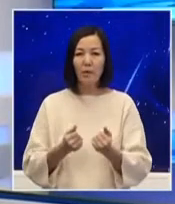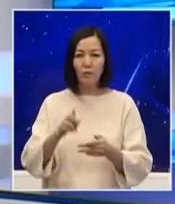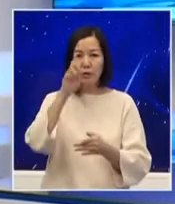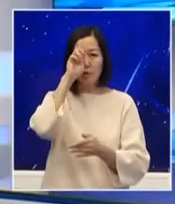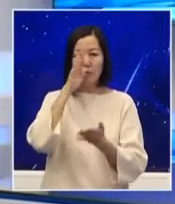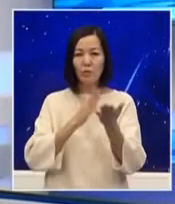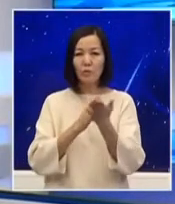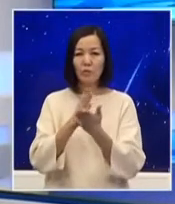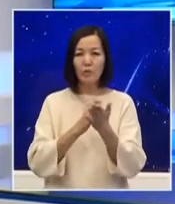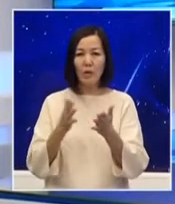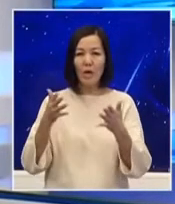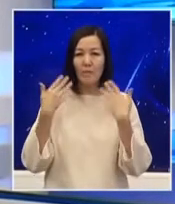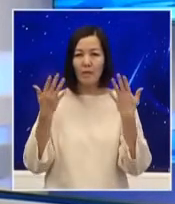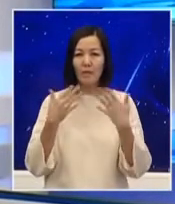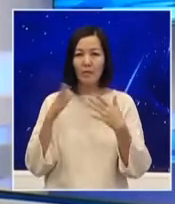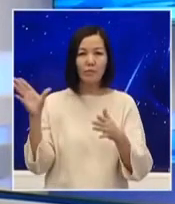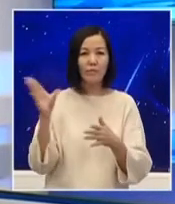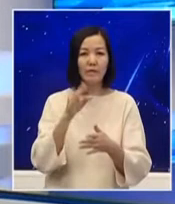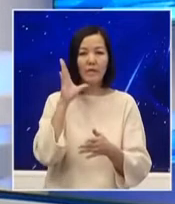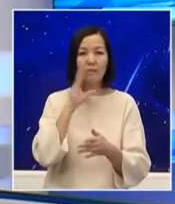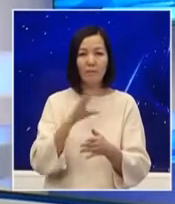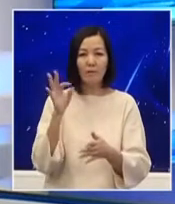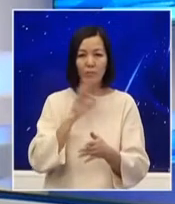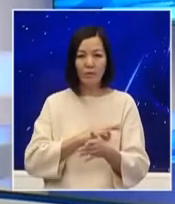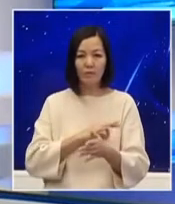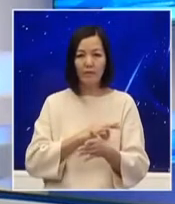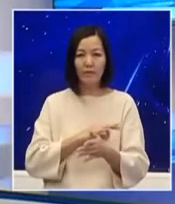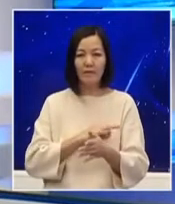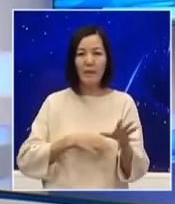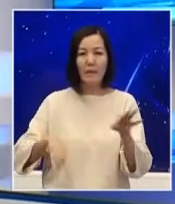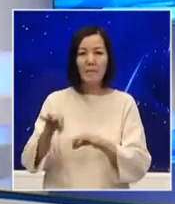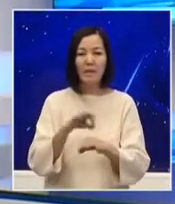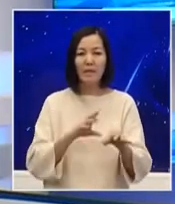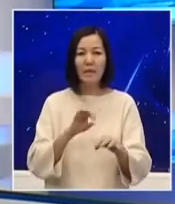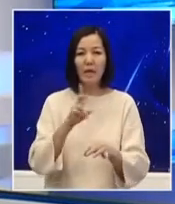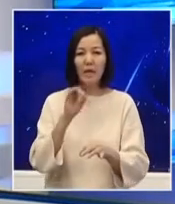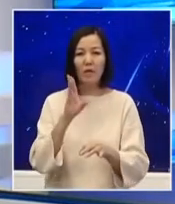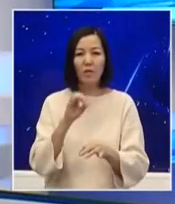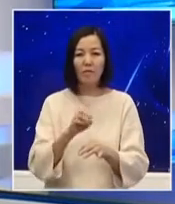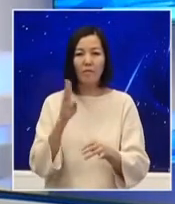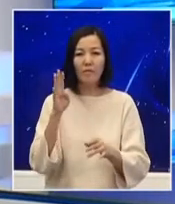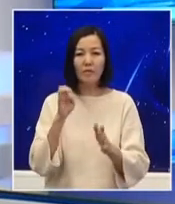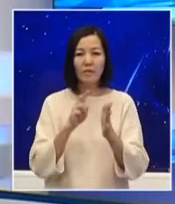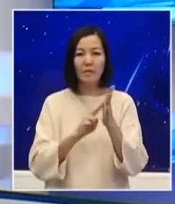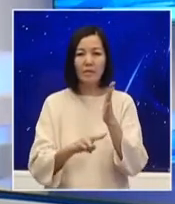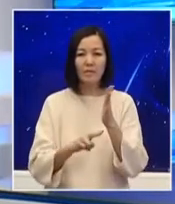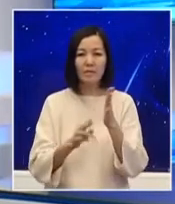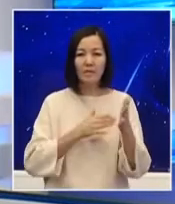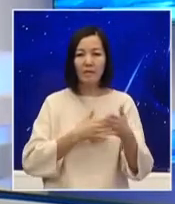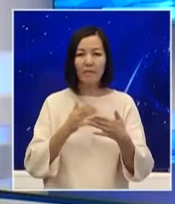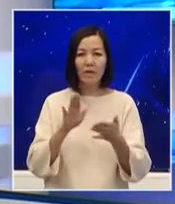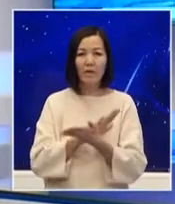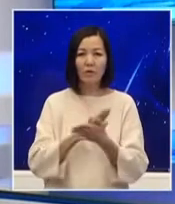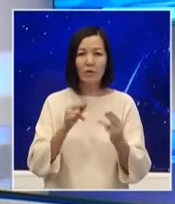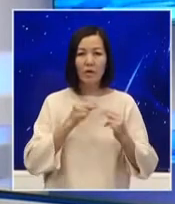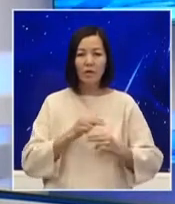Получение госуслуг облегчилось, но не все умеют ими пользоваться. В рамках проекта ЕГО в Жаршысы 470 волонтеров работают